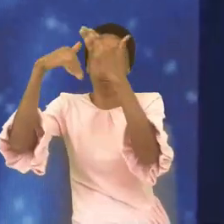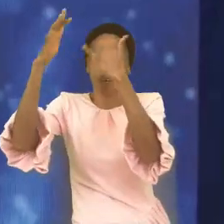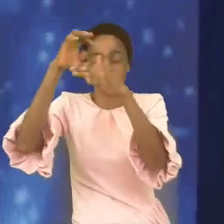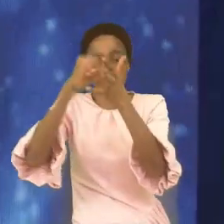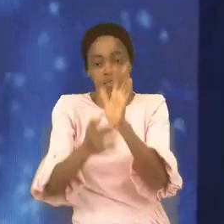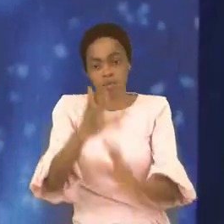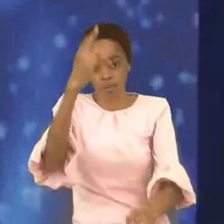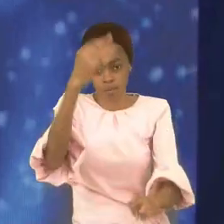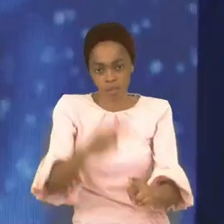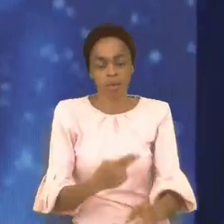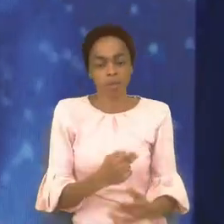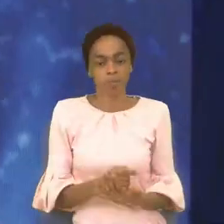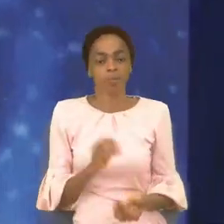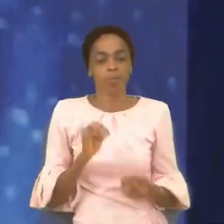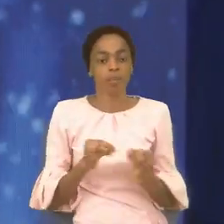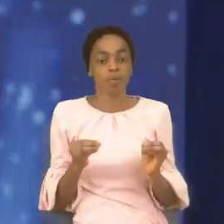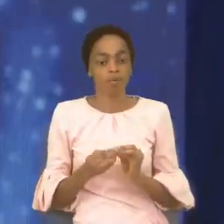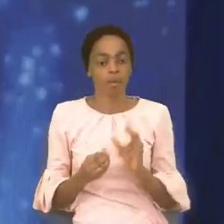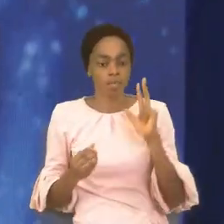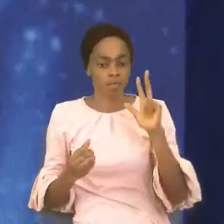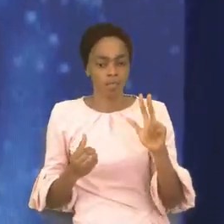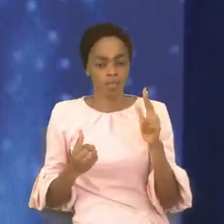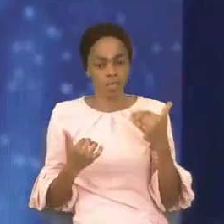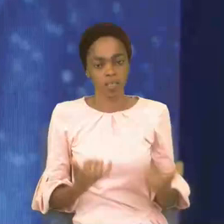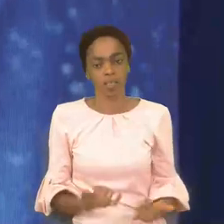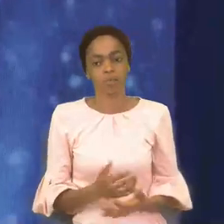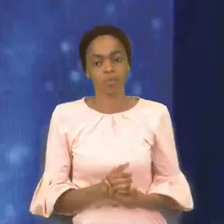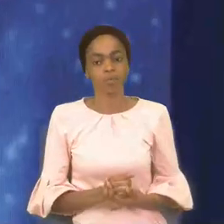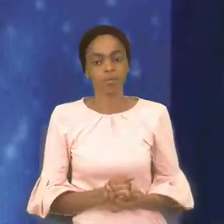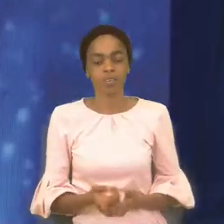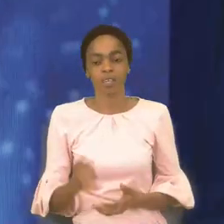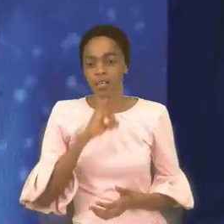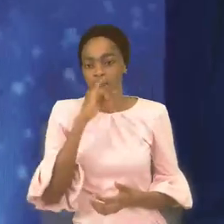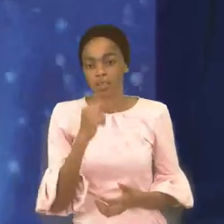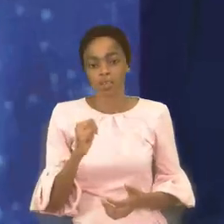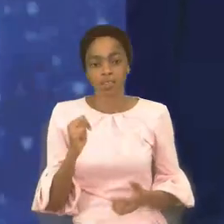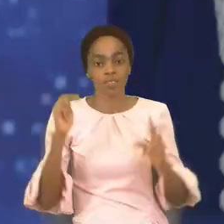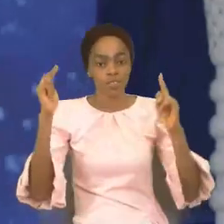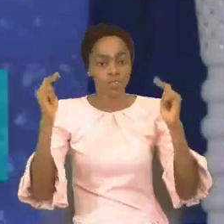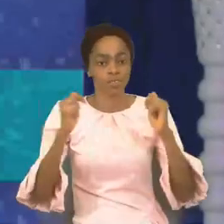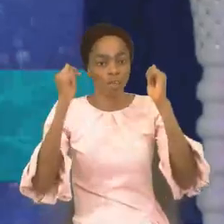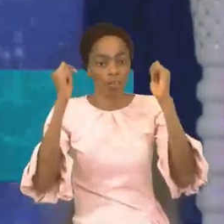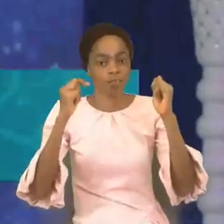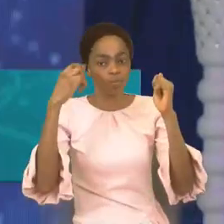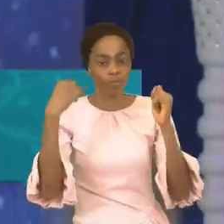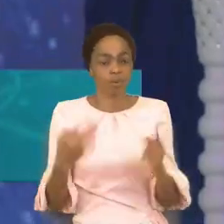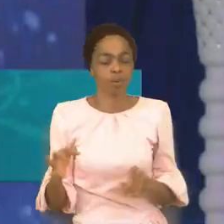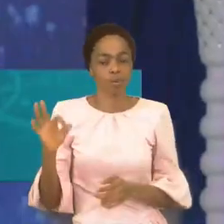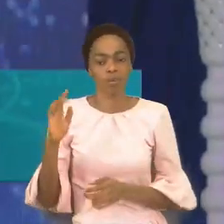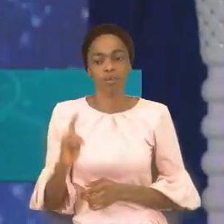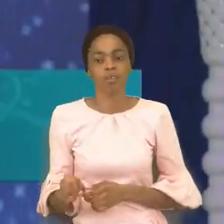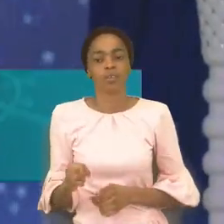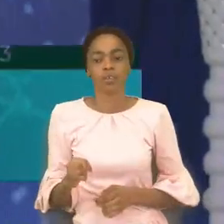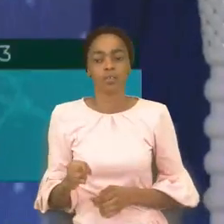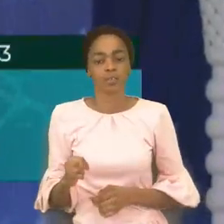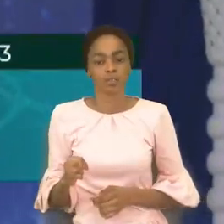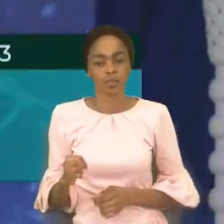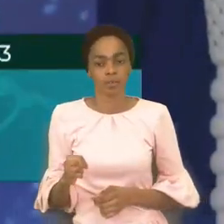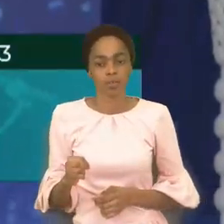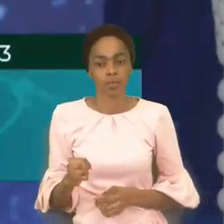Jésus. Troisième élément maintenant, le triomphe du pur. Le triomphe